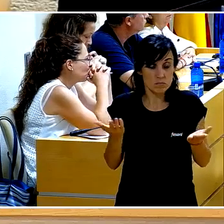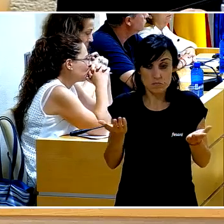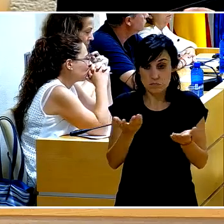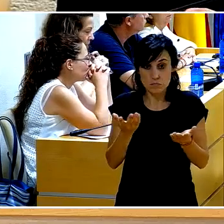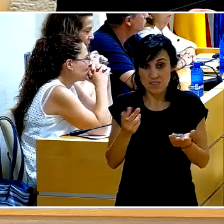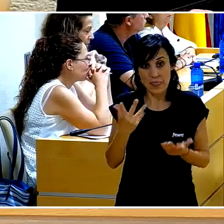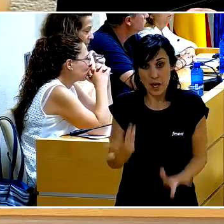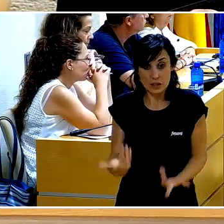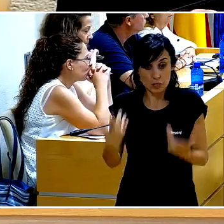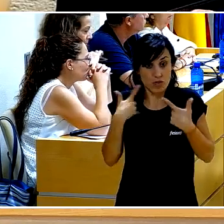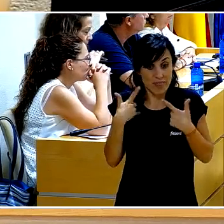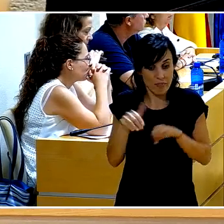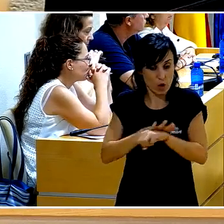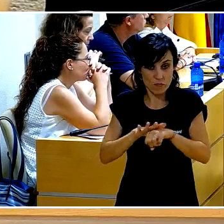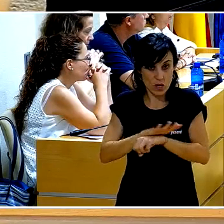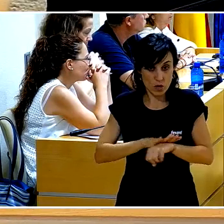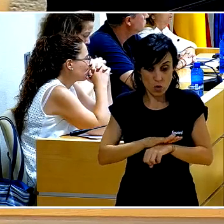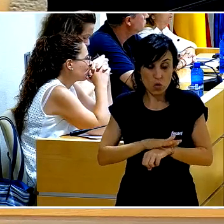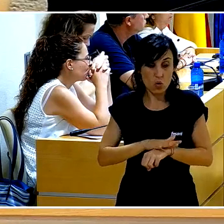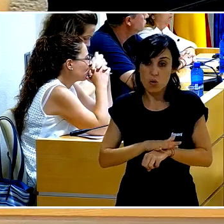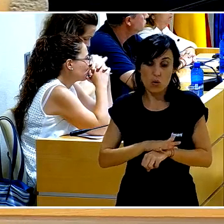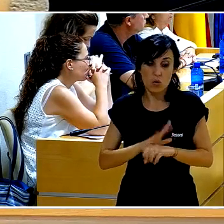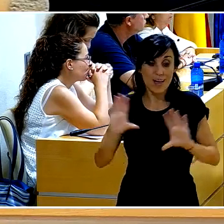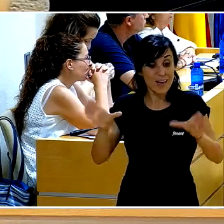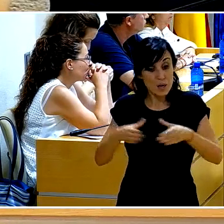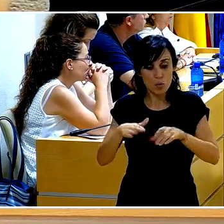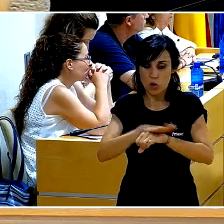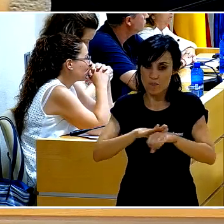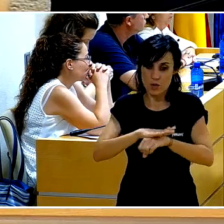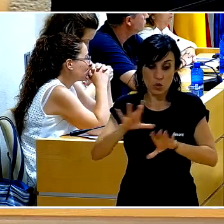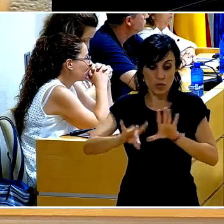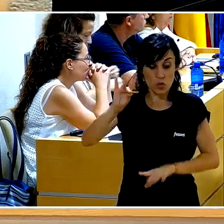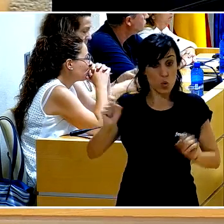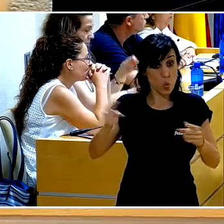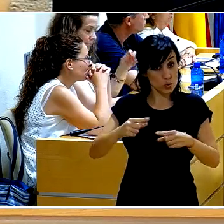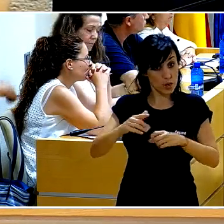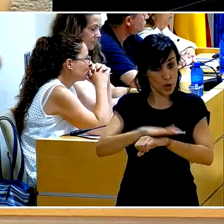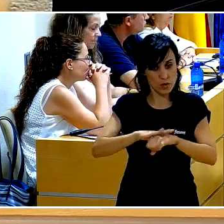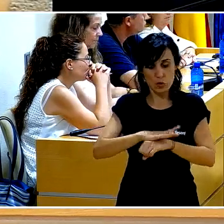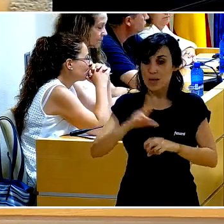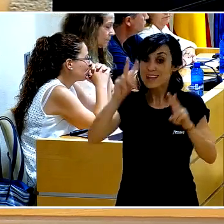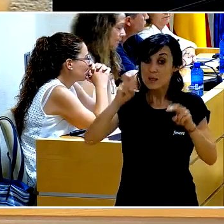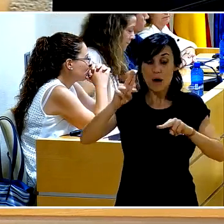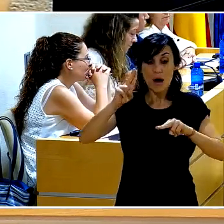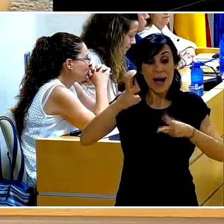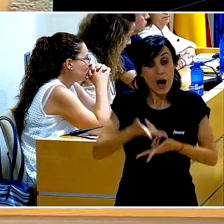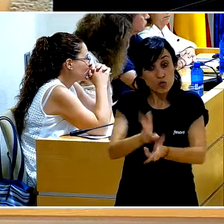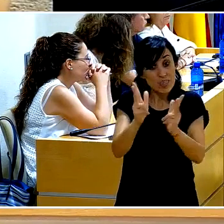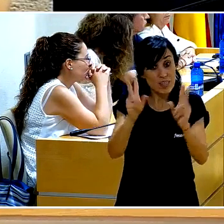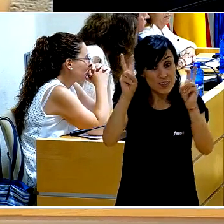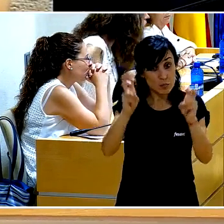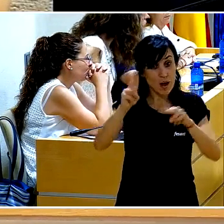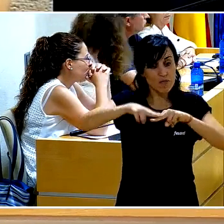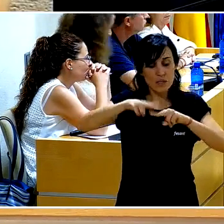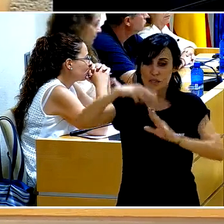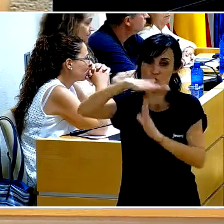de responsabilitat de govern, l'equip de govern va decidir en la Junta de Govern que quedaven suspeses les autoritzacions per a noves